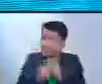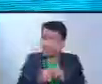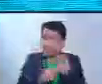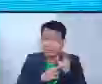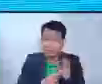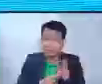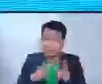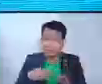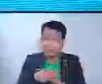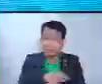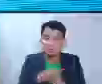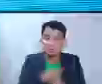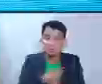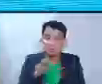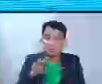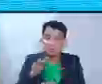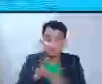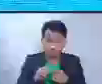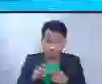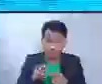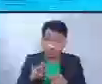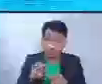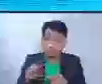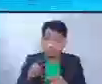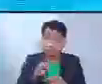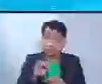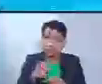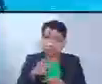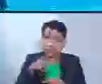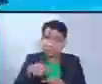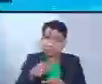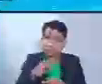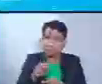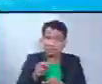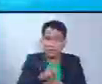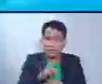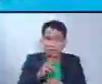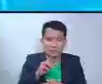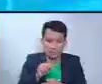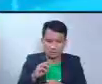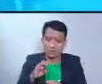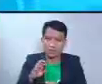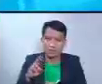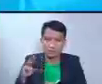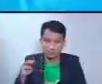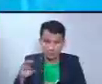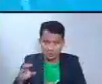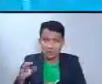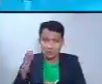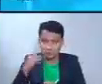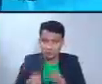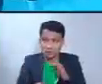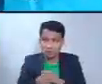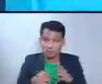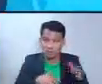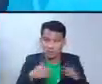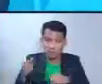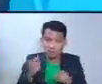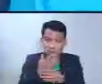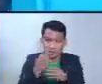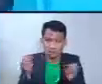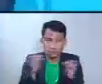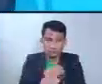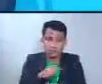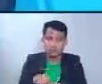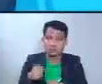mga representative mula Meralco, DILG, BFP, FIVOX at NDRRMC. Lumabas din mula sa kanilang mga opisina